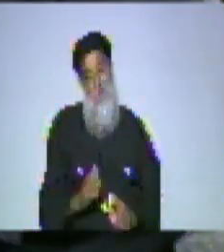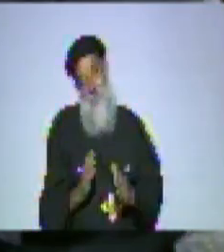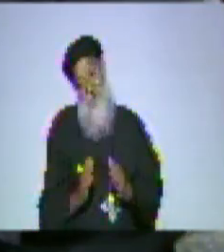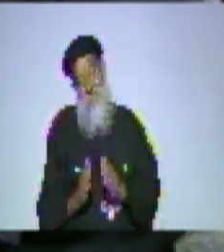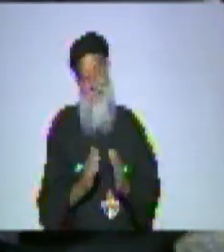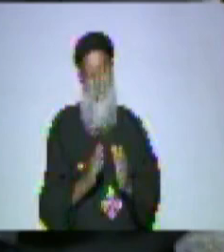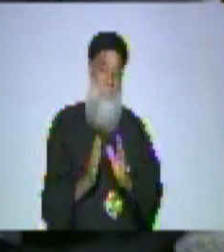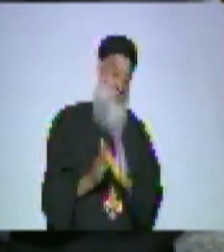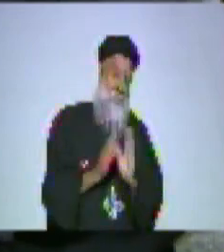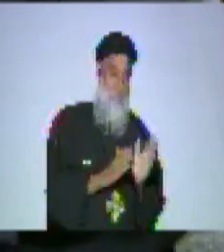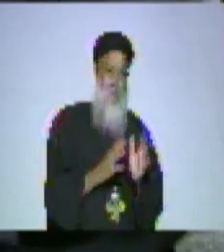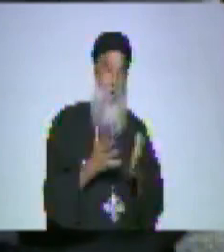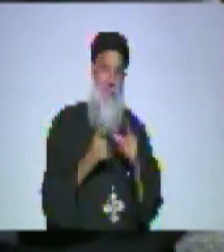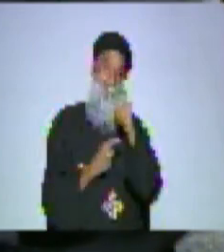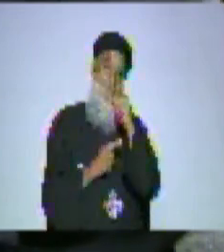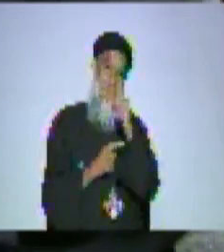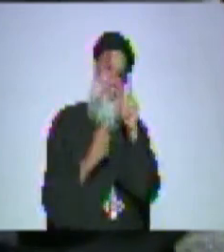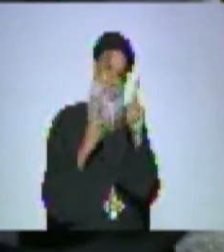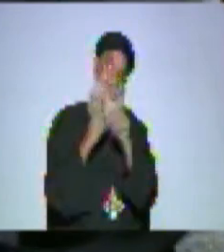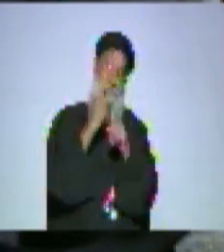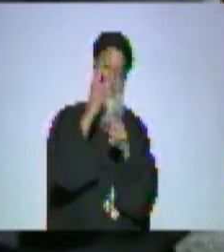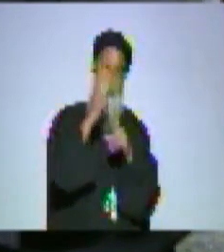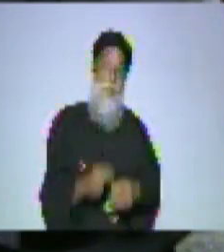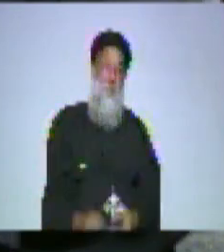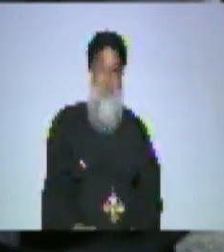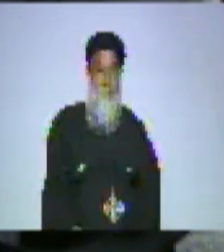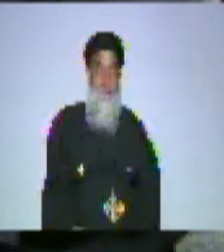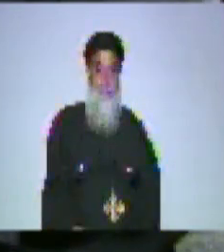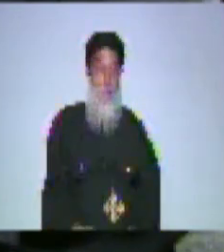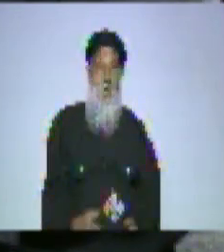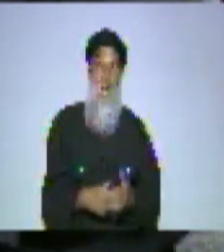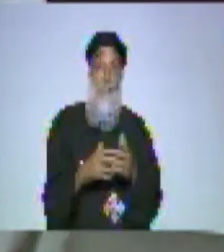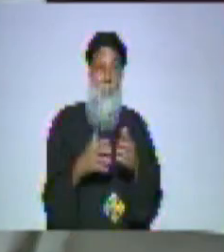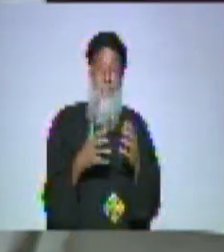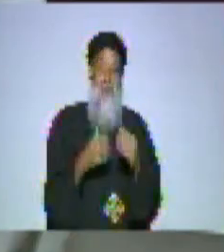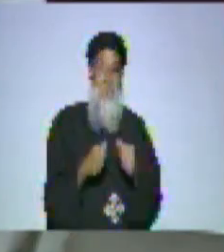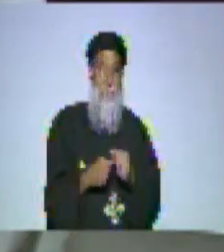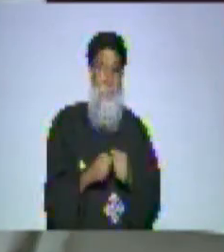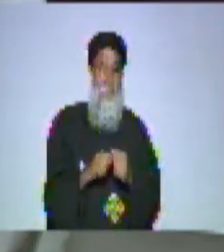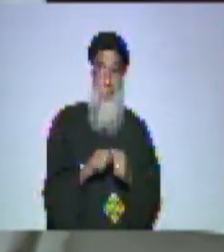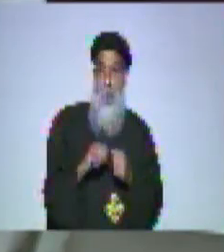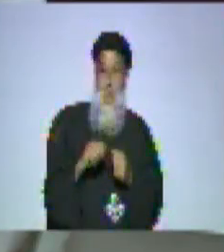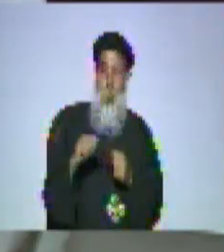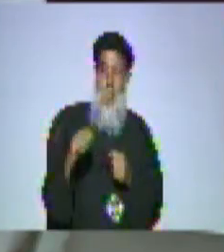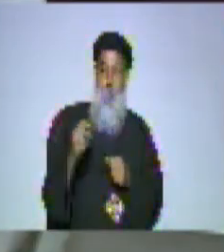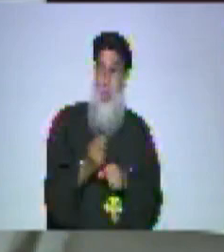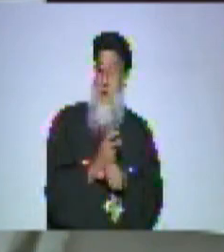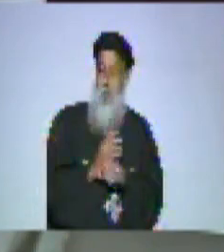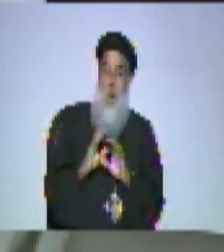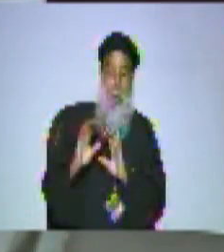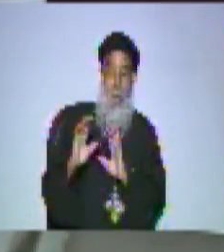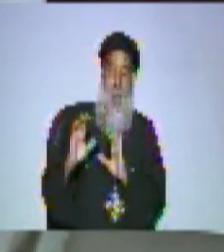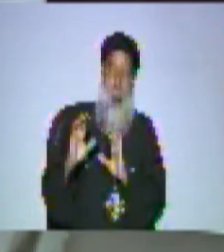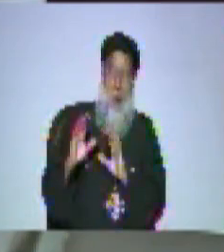بتقول انا خايفه جدا ان انا اقابل ربنا خافت ربنا تبعدني عن الخطيه